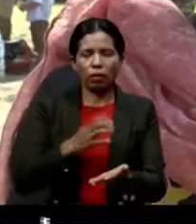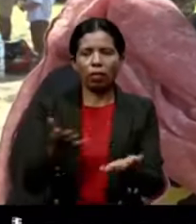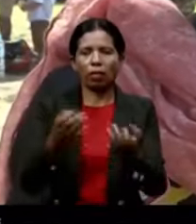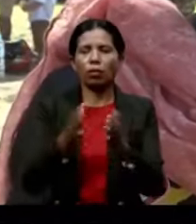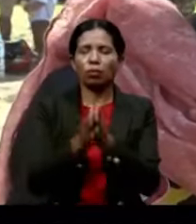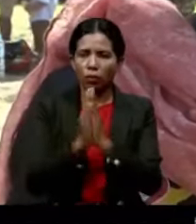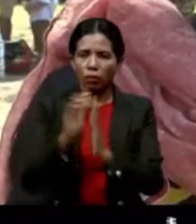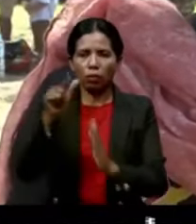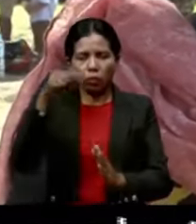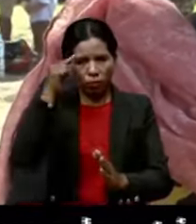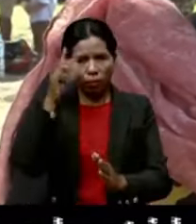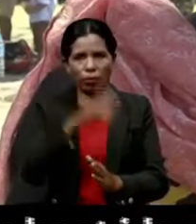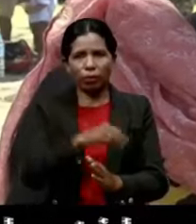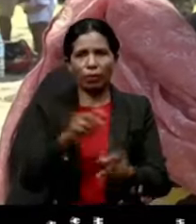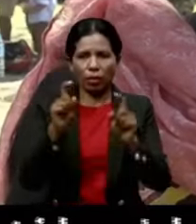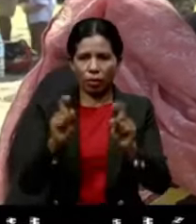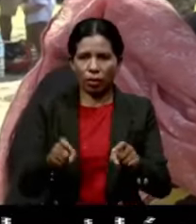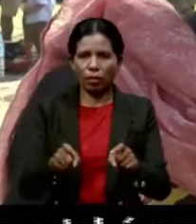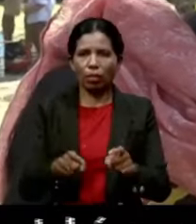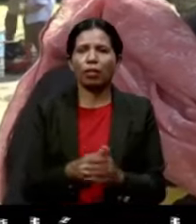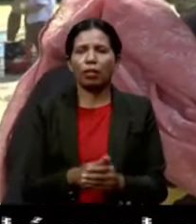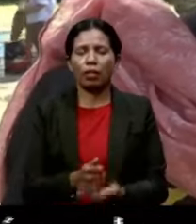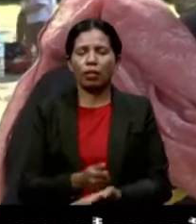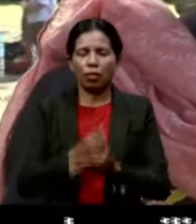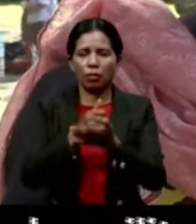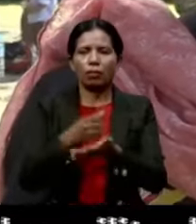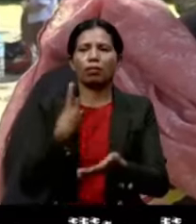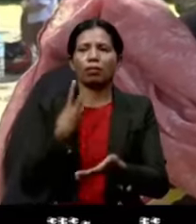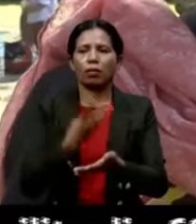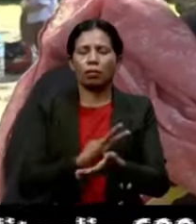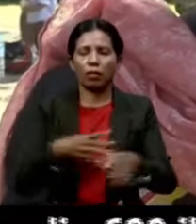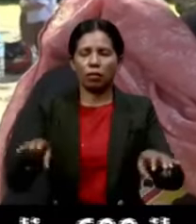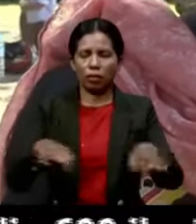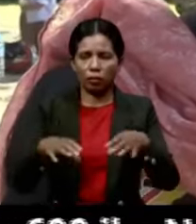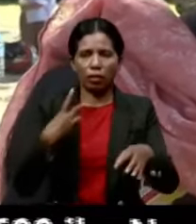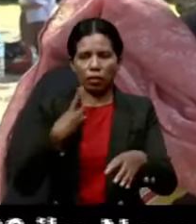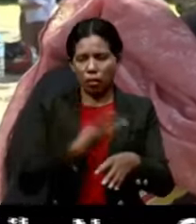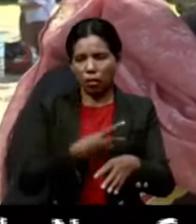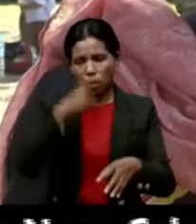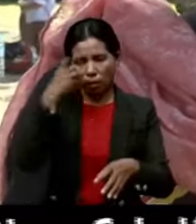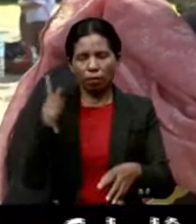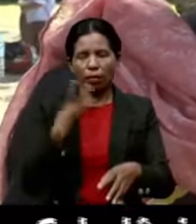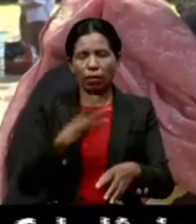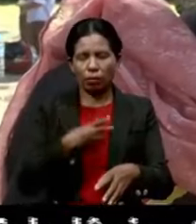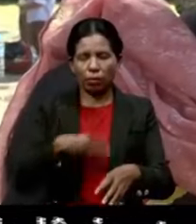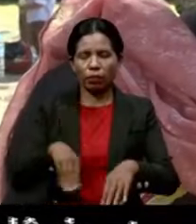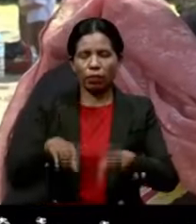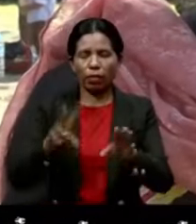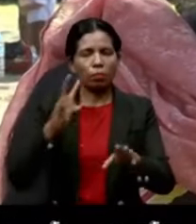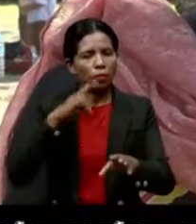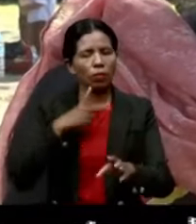husu ba governo, tinggi ser tamba tamba amin ya servisu tamba amin produk lokal amin